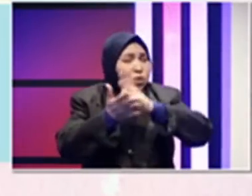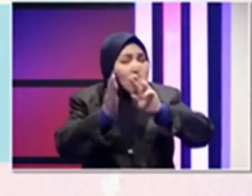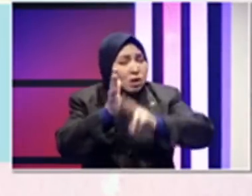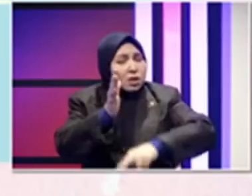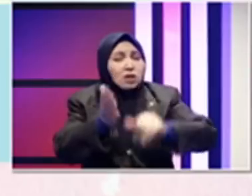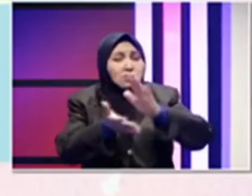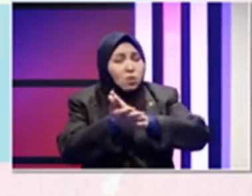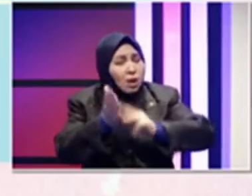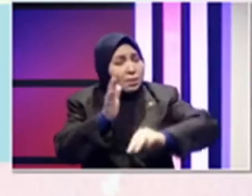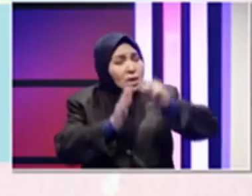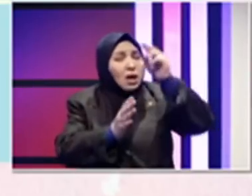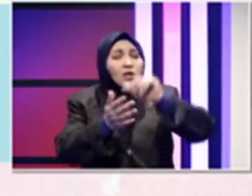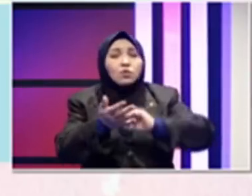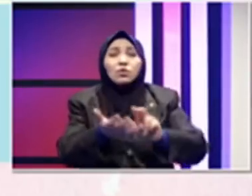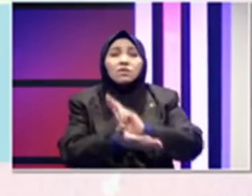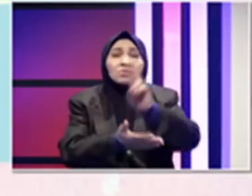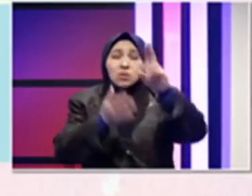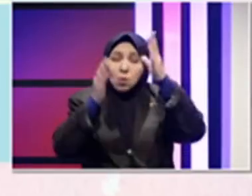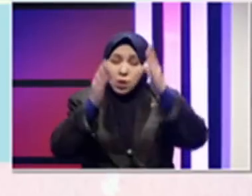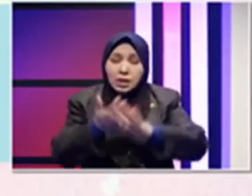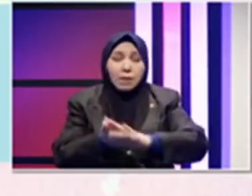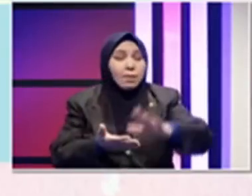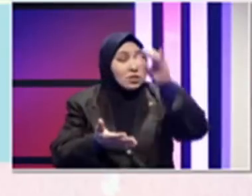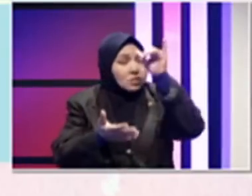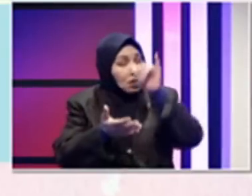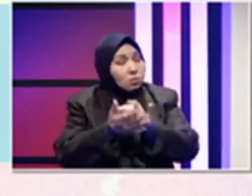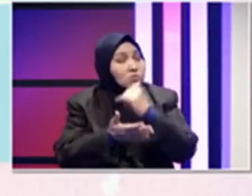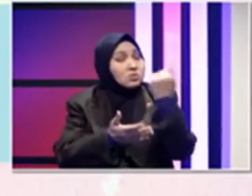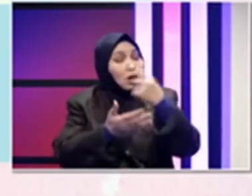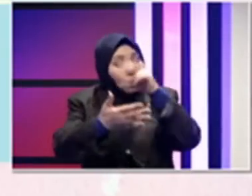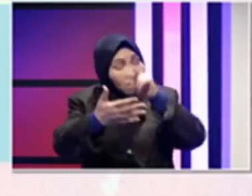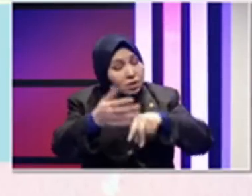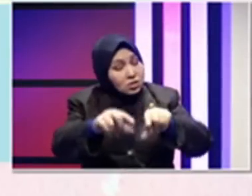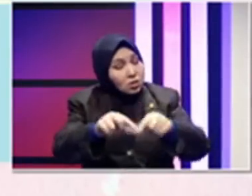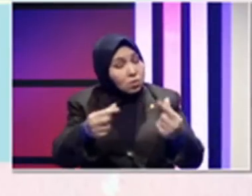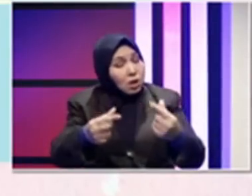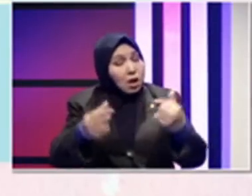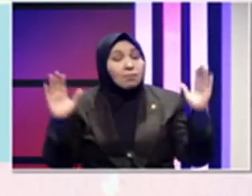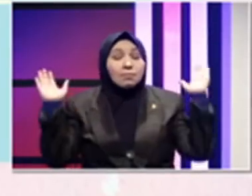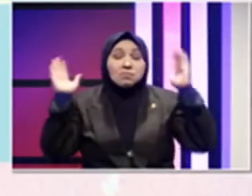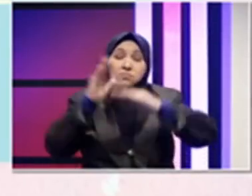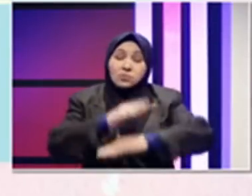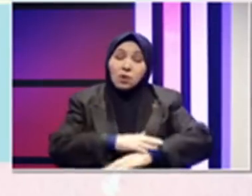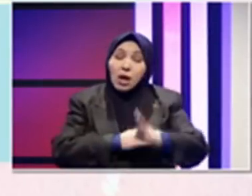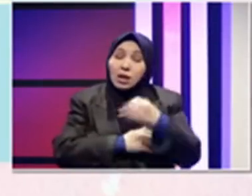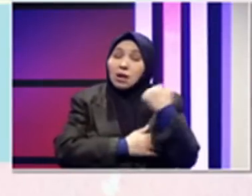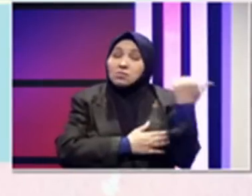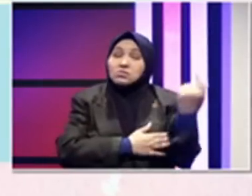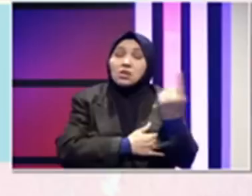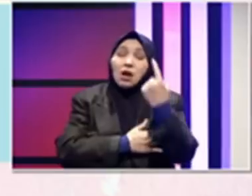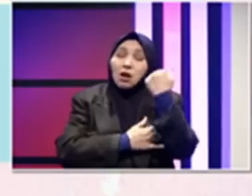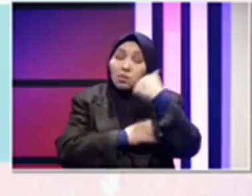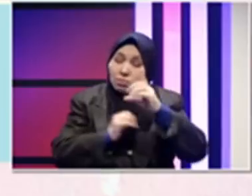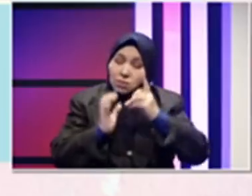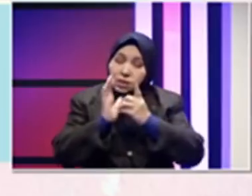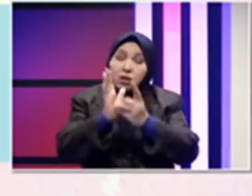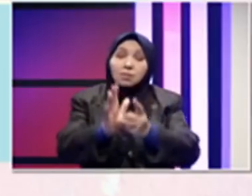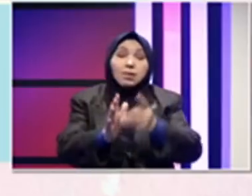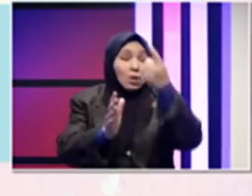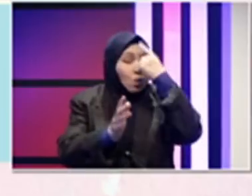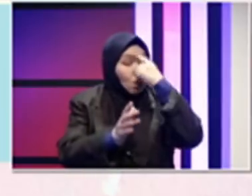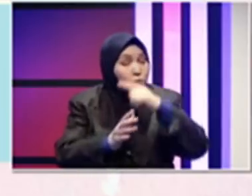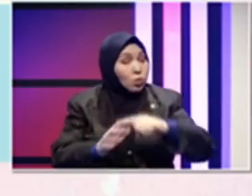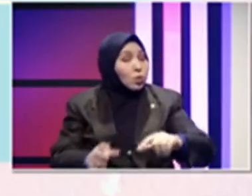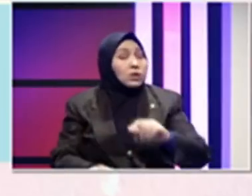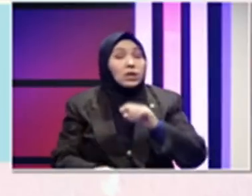universiti? Orang yang belajar itu selalu baca Quran, mendirikan solat dan selalu berinfak untuk